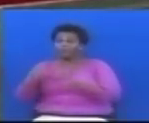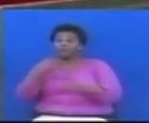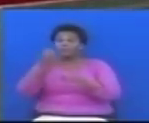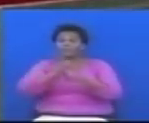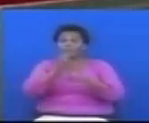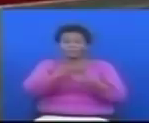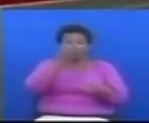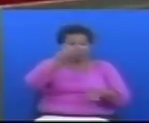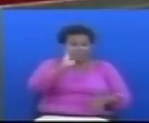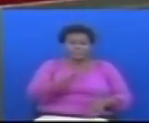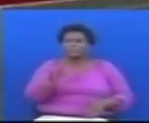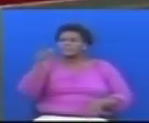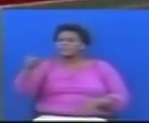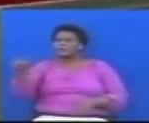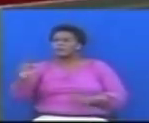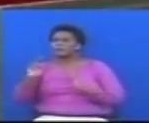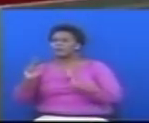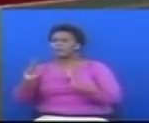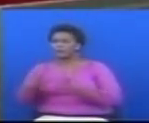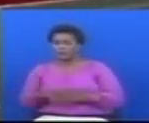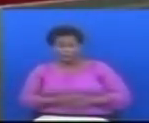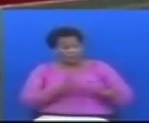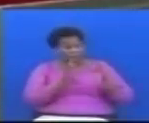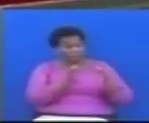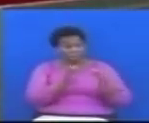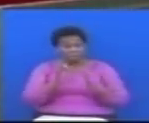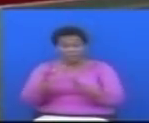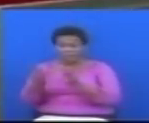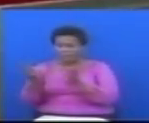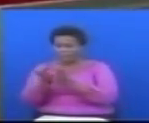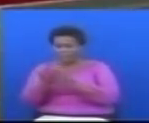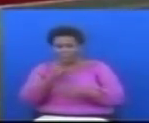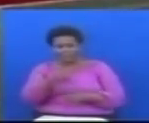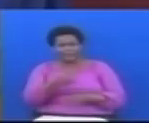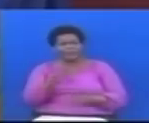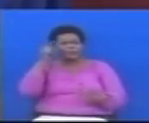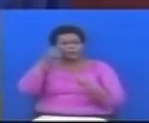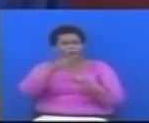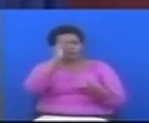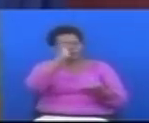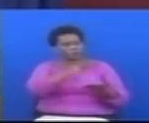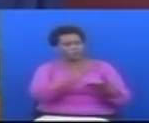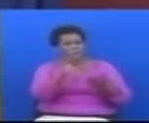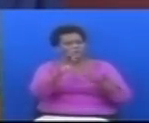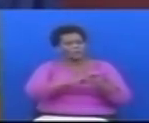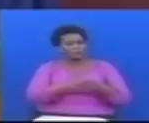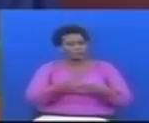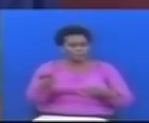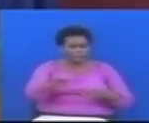na wananchi wengine. Mpango huo pia unalenga kupunguza matumizi ya mkaa na kuni.